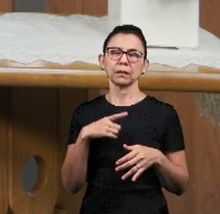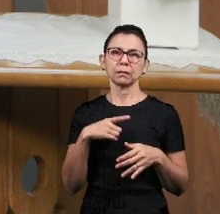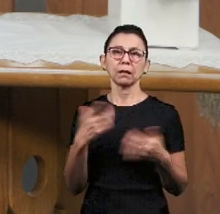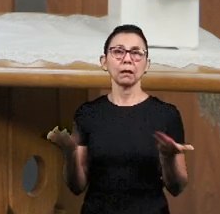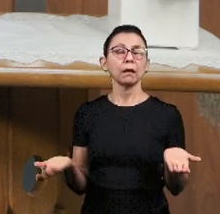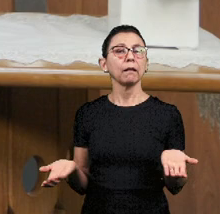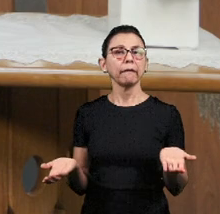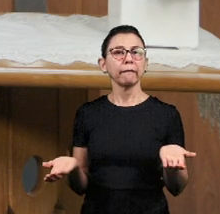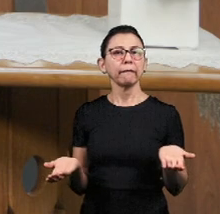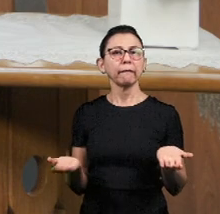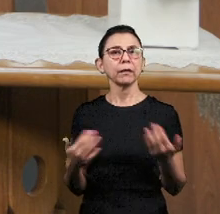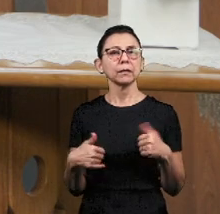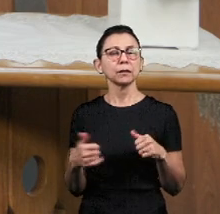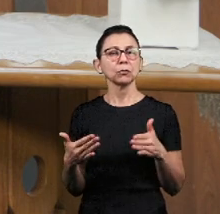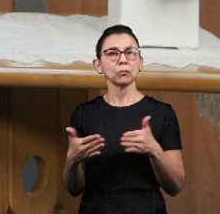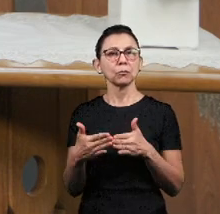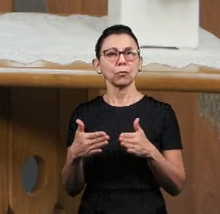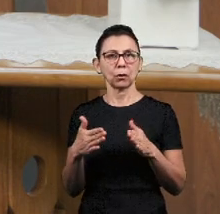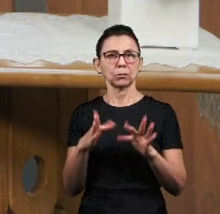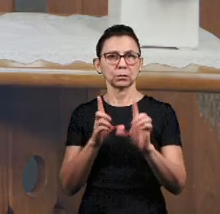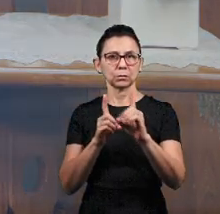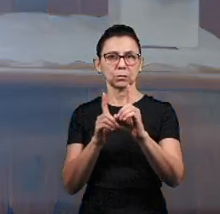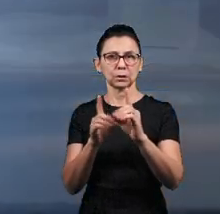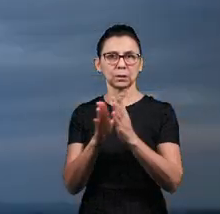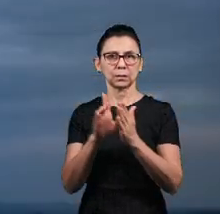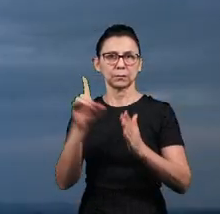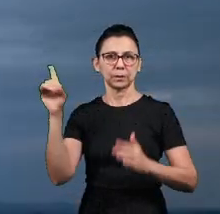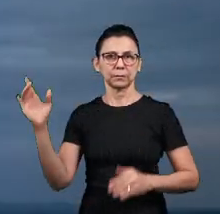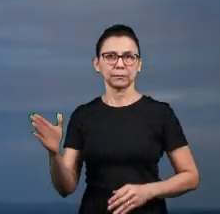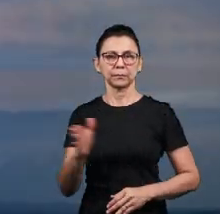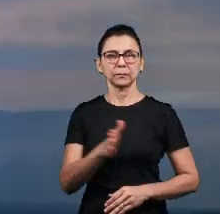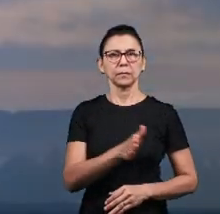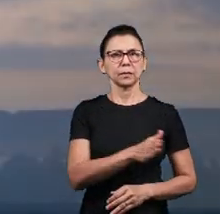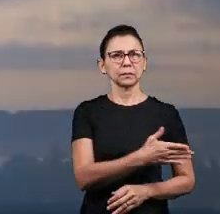celui où nous allons traiter la doctrine biblique. Nous allons louer le Seigneur.